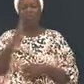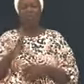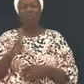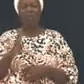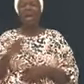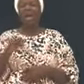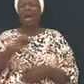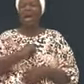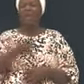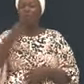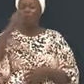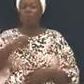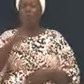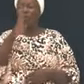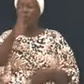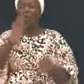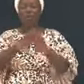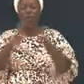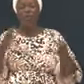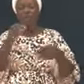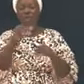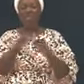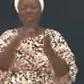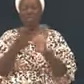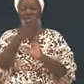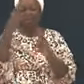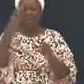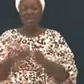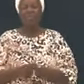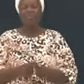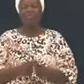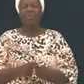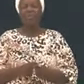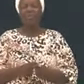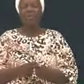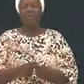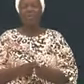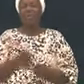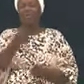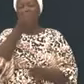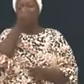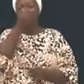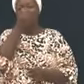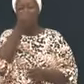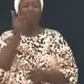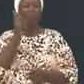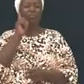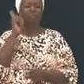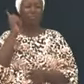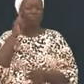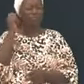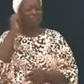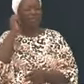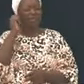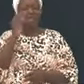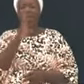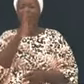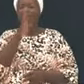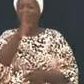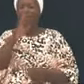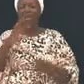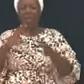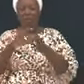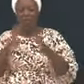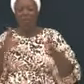soyez ou 20 au nom de jésus la miette oreilles sourdes soit libéré